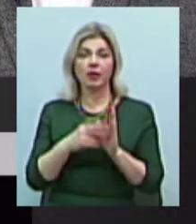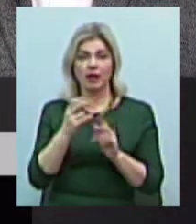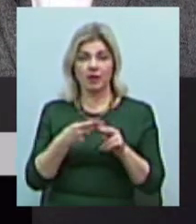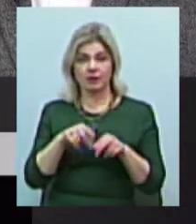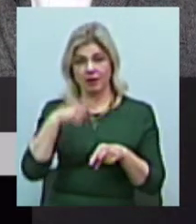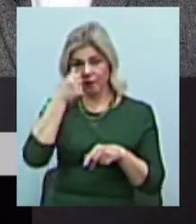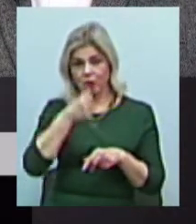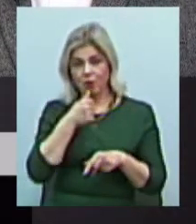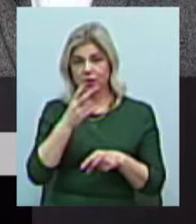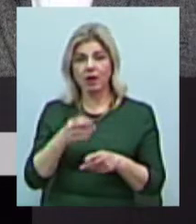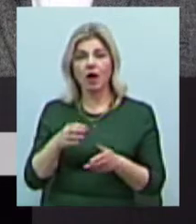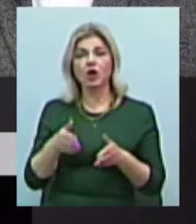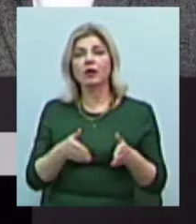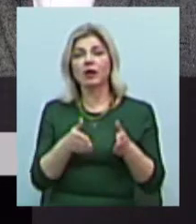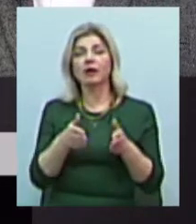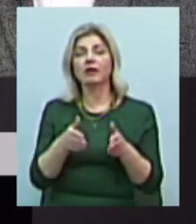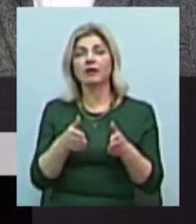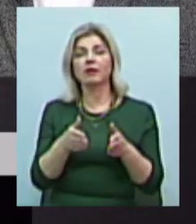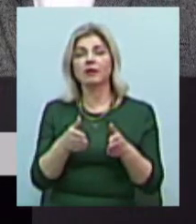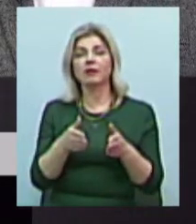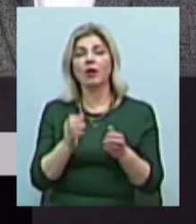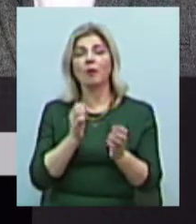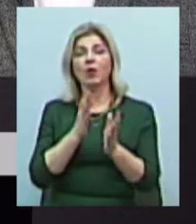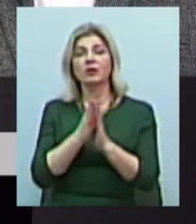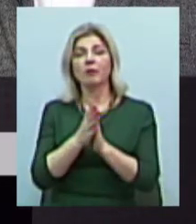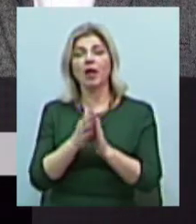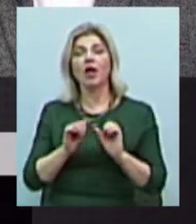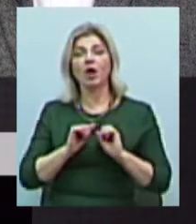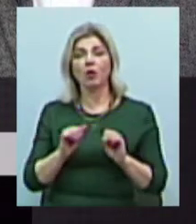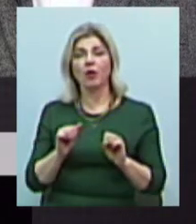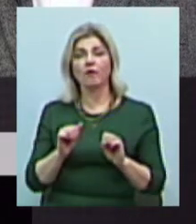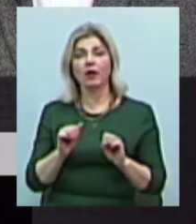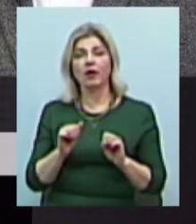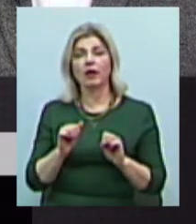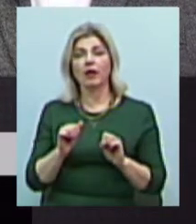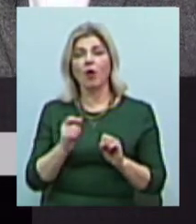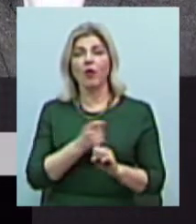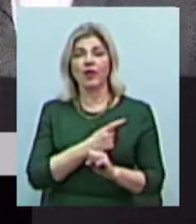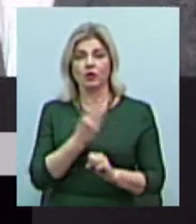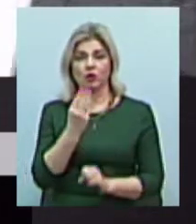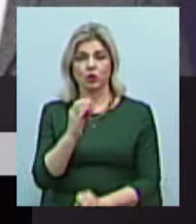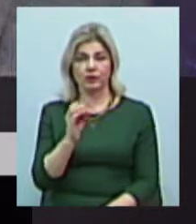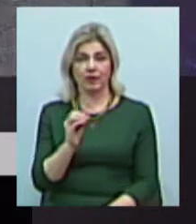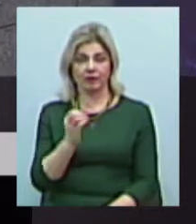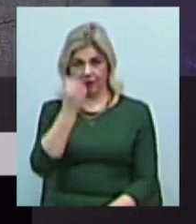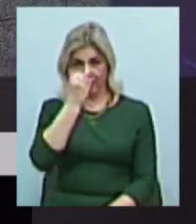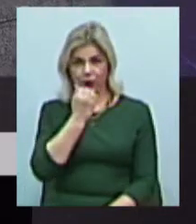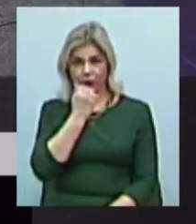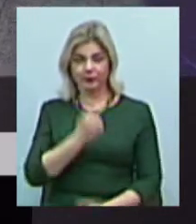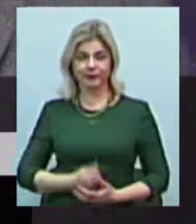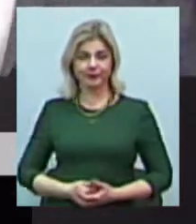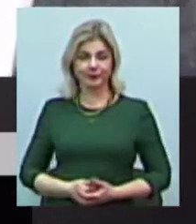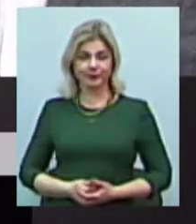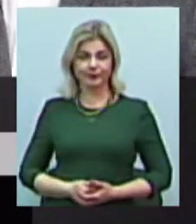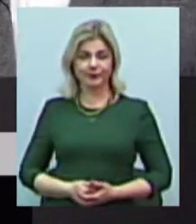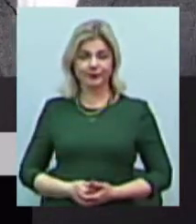на ділянку траси проспект Героїв України і Одеське шосе? Дякую. Дякую. Дякую